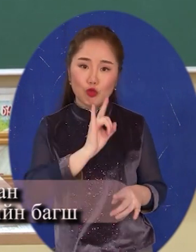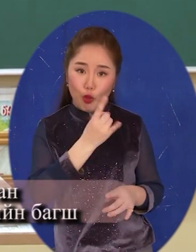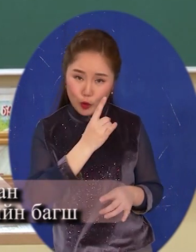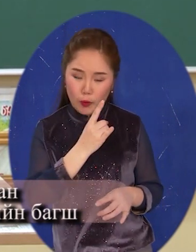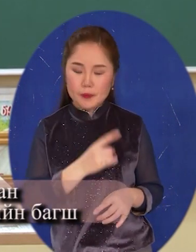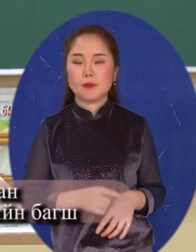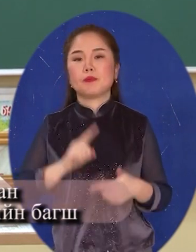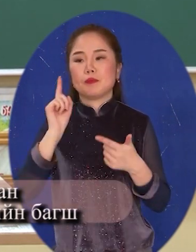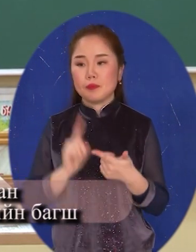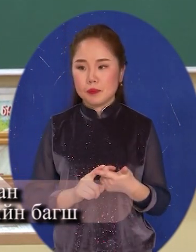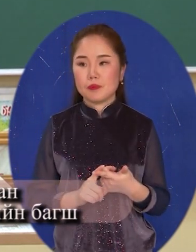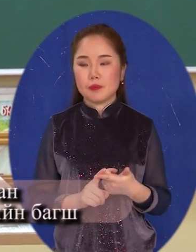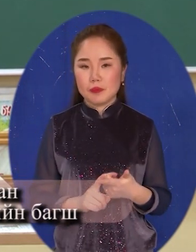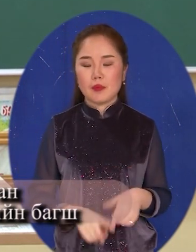алыпты.